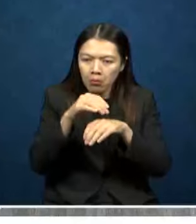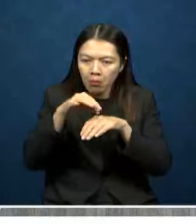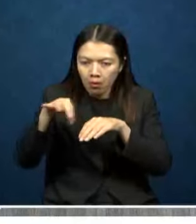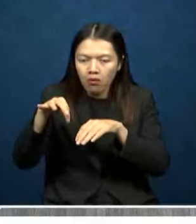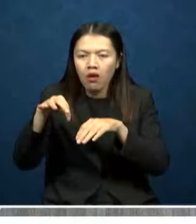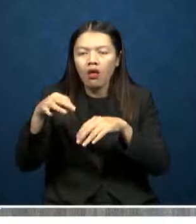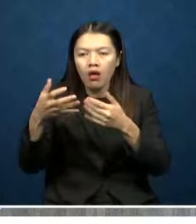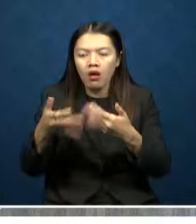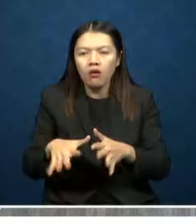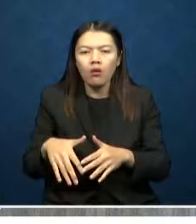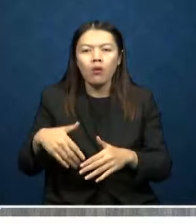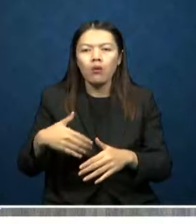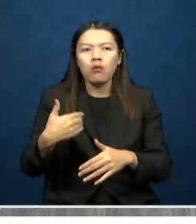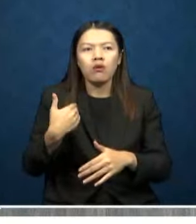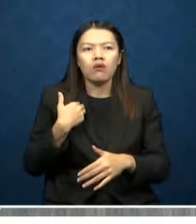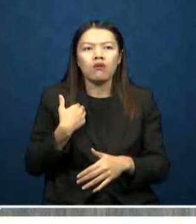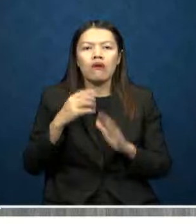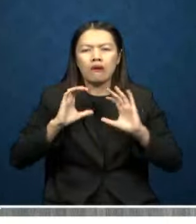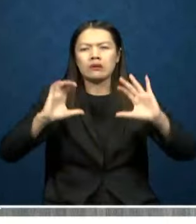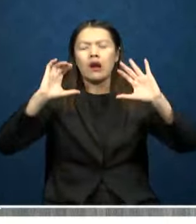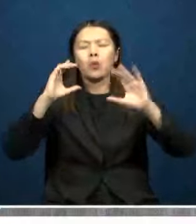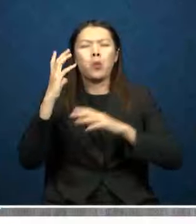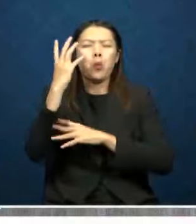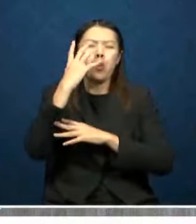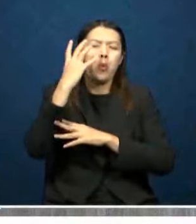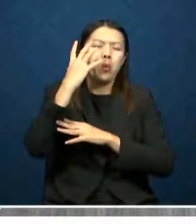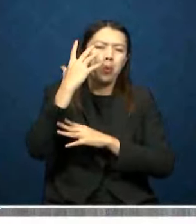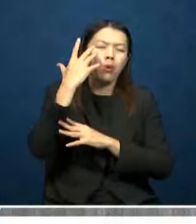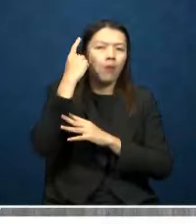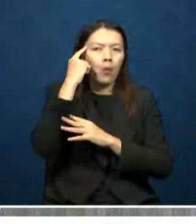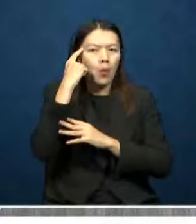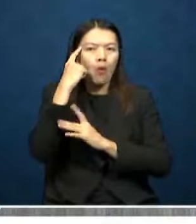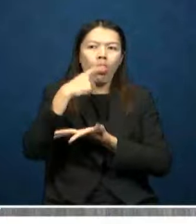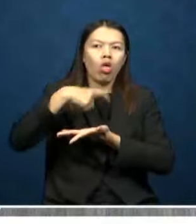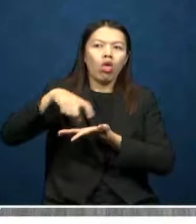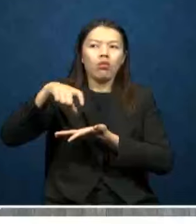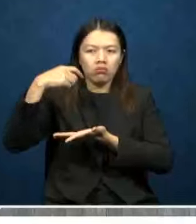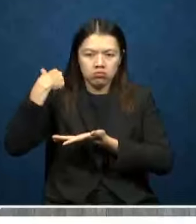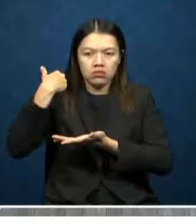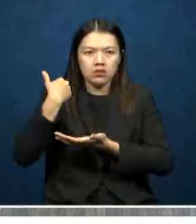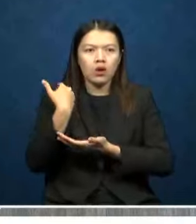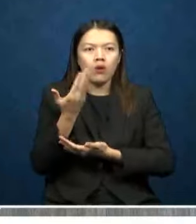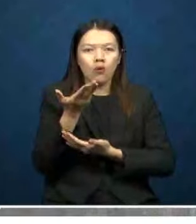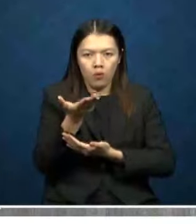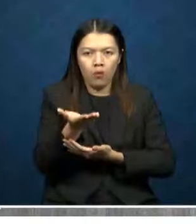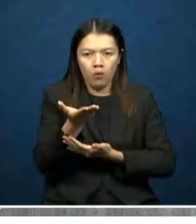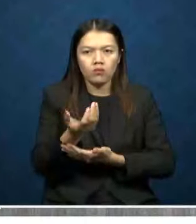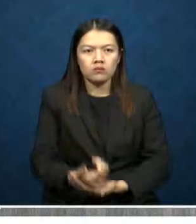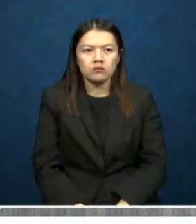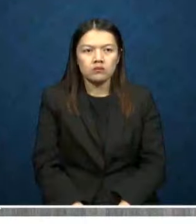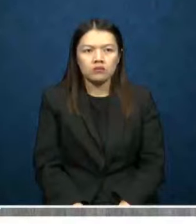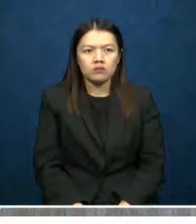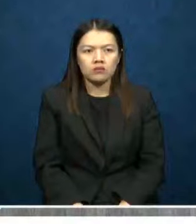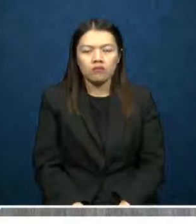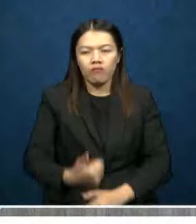แต่คนอื่นเลยครับเพื่อนค่าชการก็ถูกหลอกเยอะแยะขออนุญาตครับท่าน